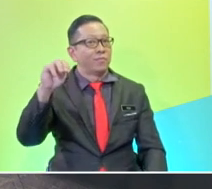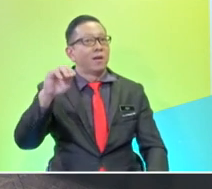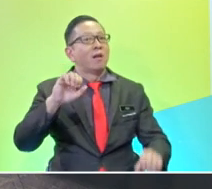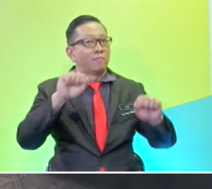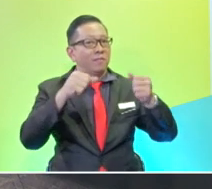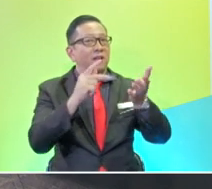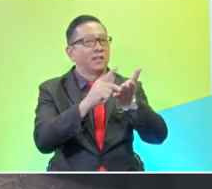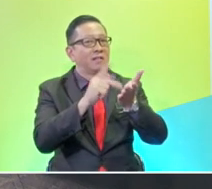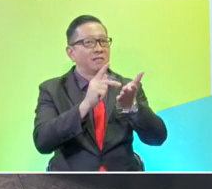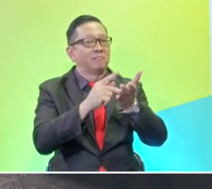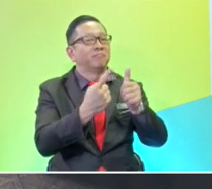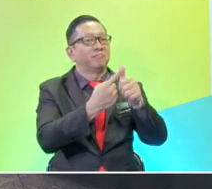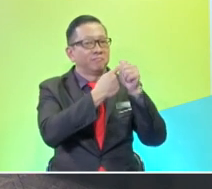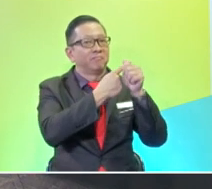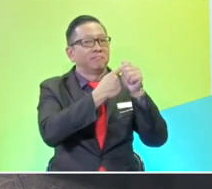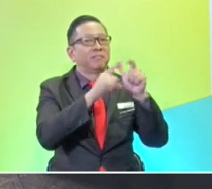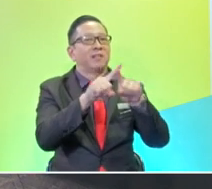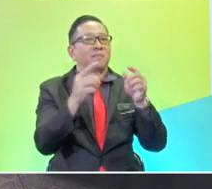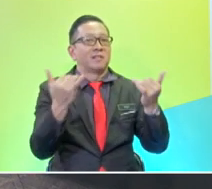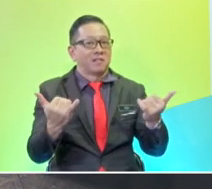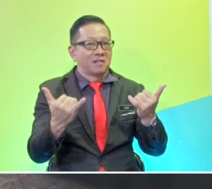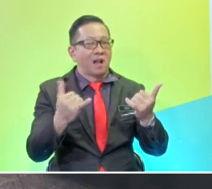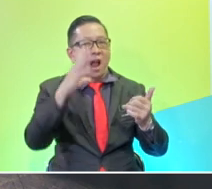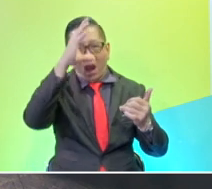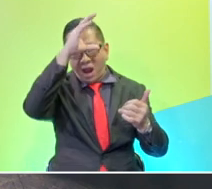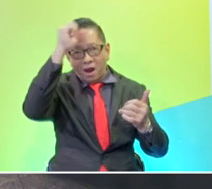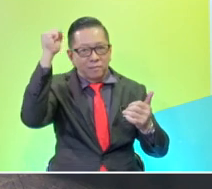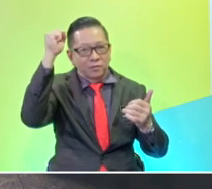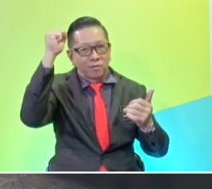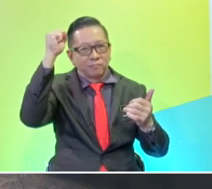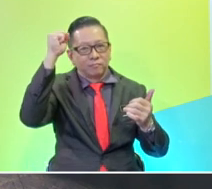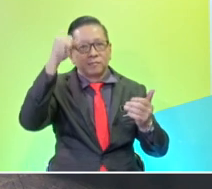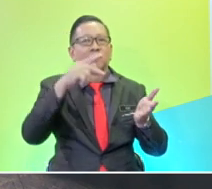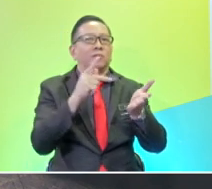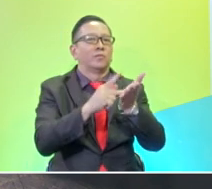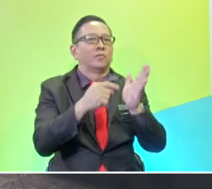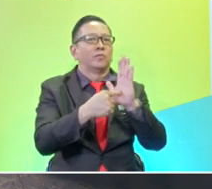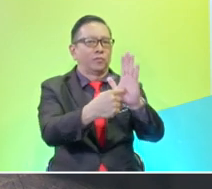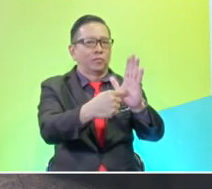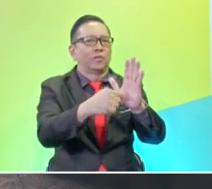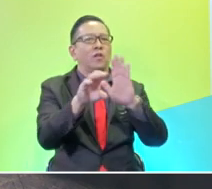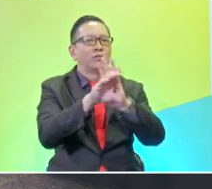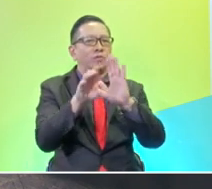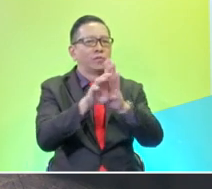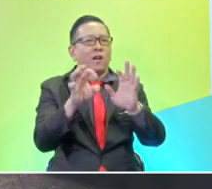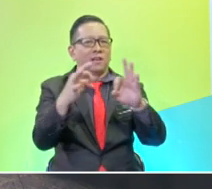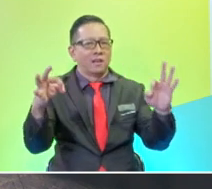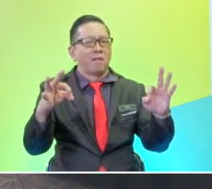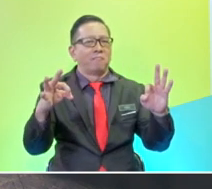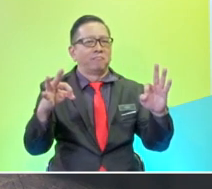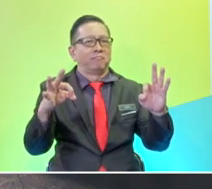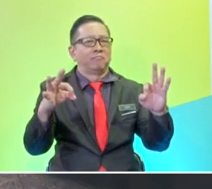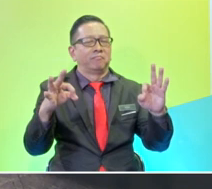tapi sekarang kita tidak suruh Abang sound dulu Tuliskan contoh lagi contoh lain ayat matematika operasi